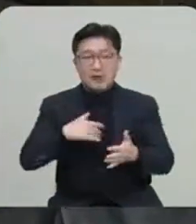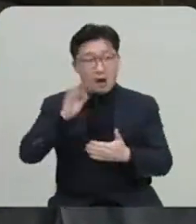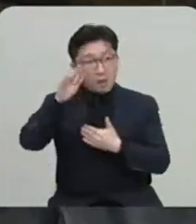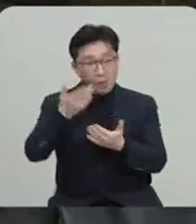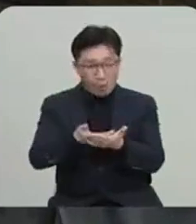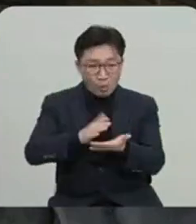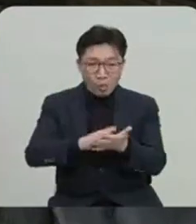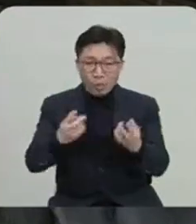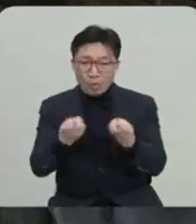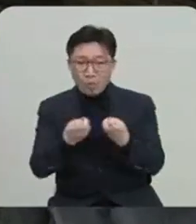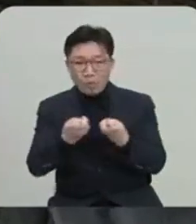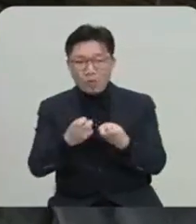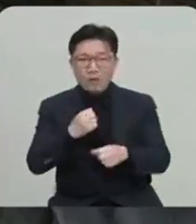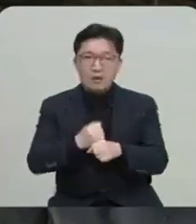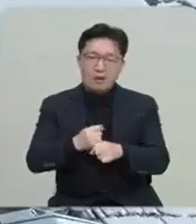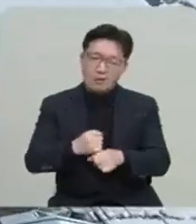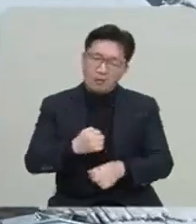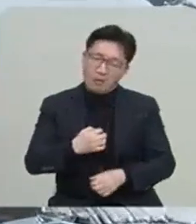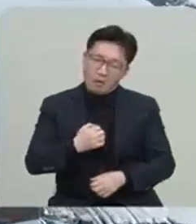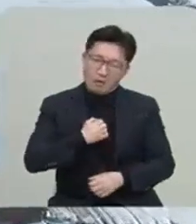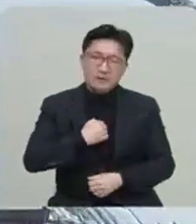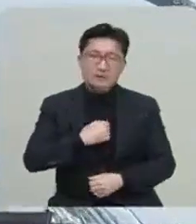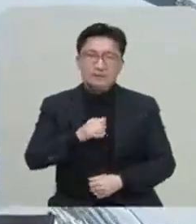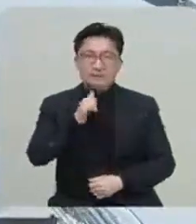될지 막막한 심정입니다